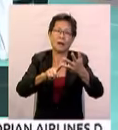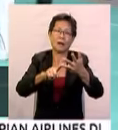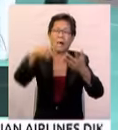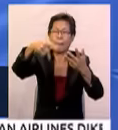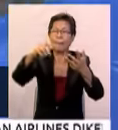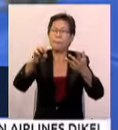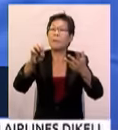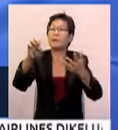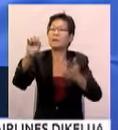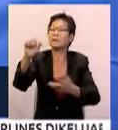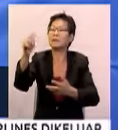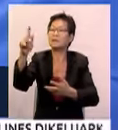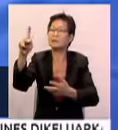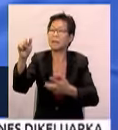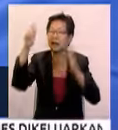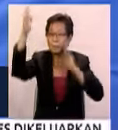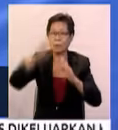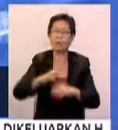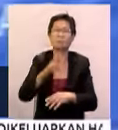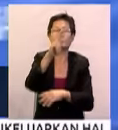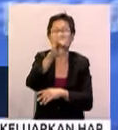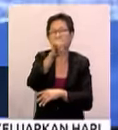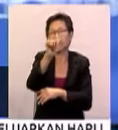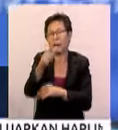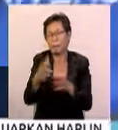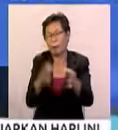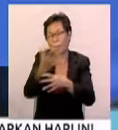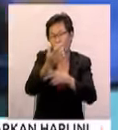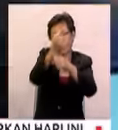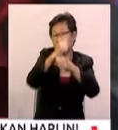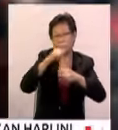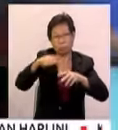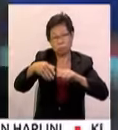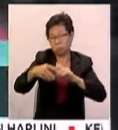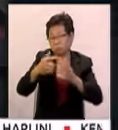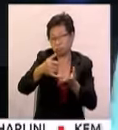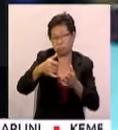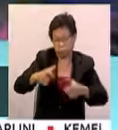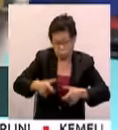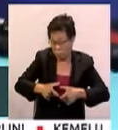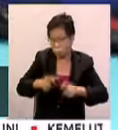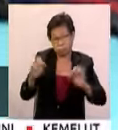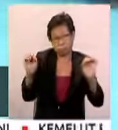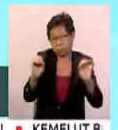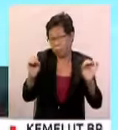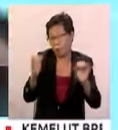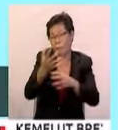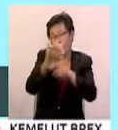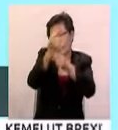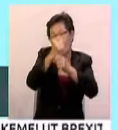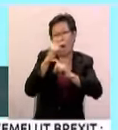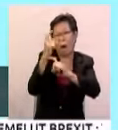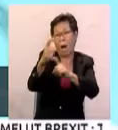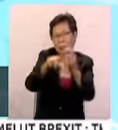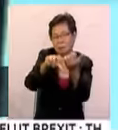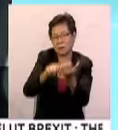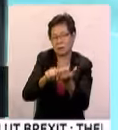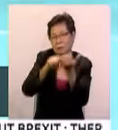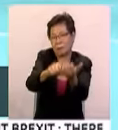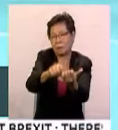Malaysia. Rizal menjelaskan walaupun pemenang tidak menerima sebarang pingat dan juara keseluruhan, pemenang diberi sijil